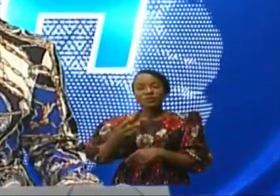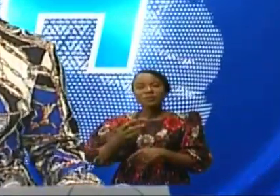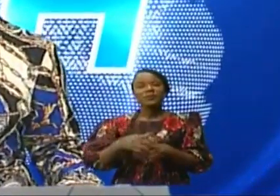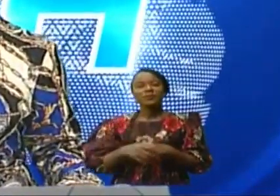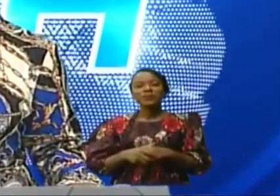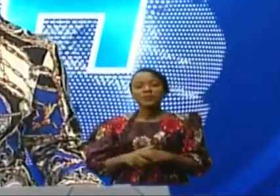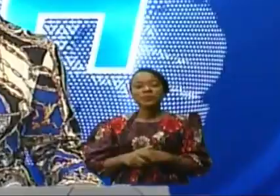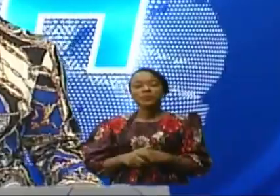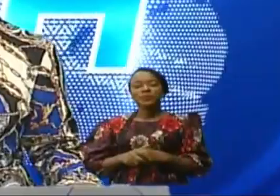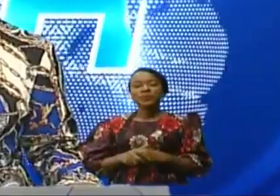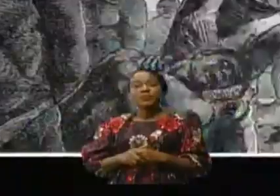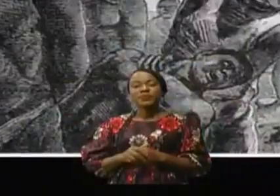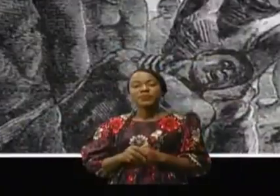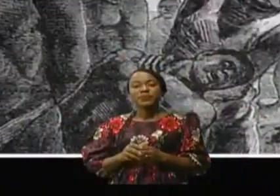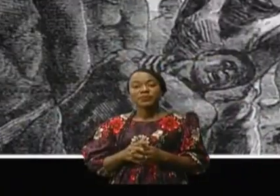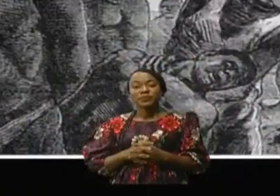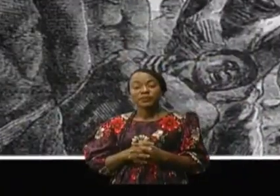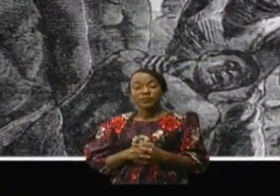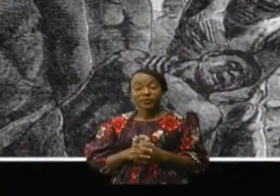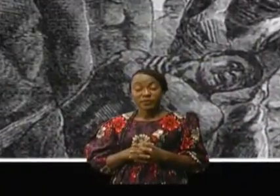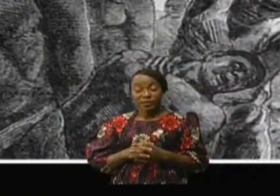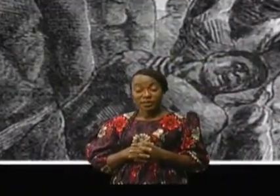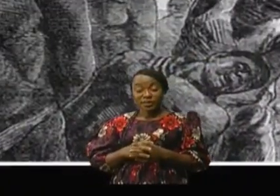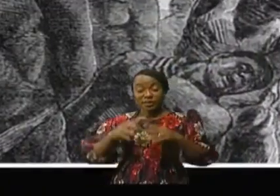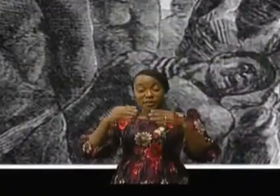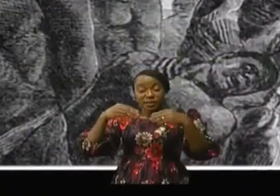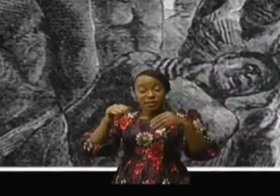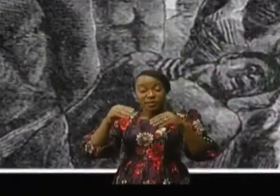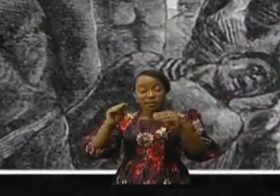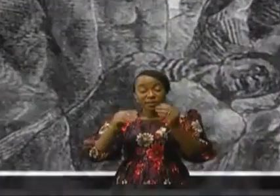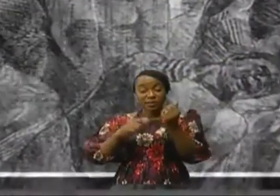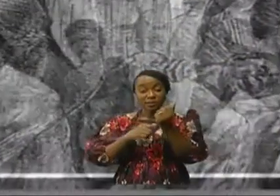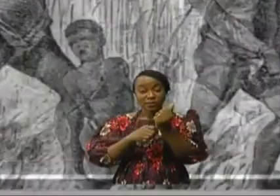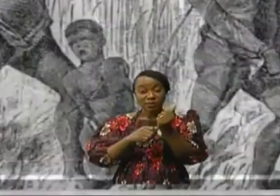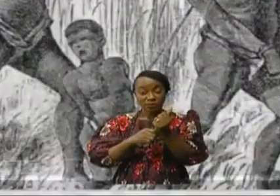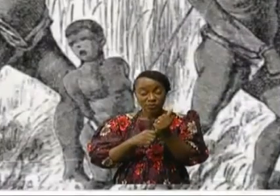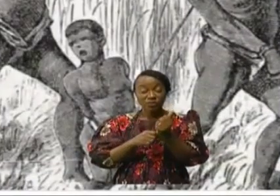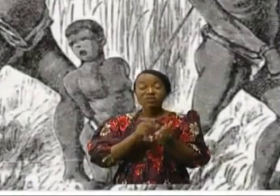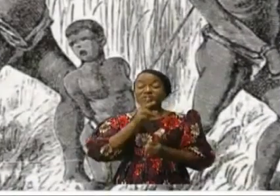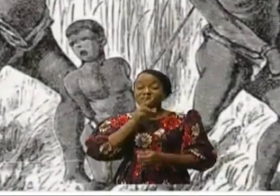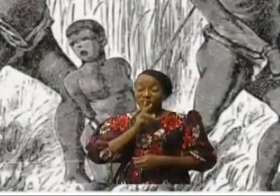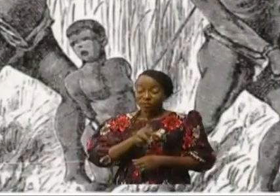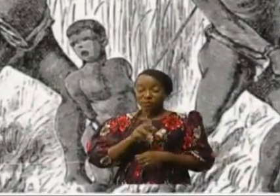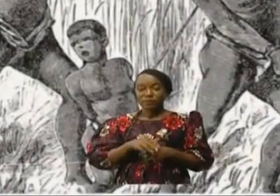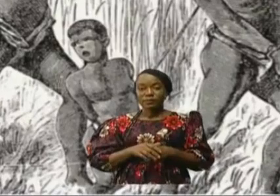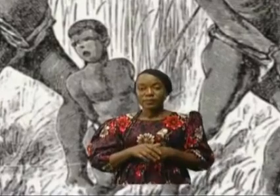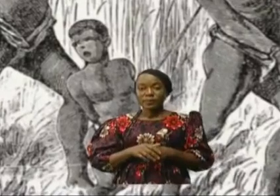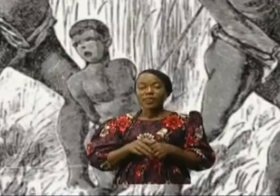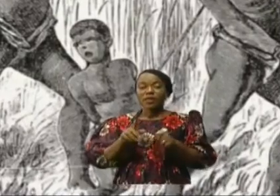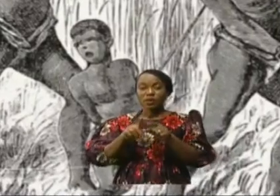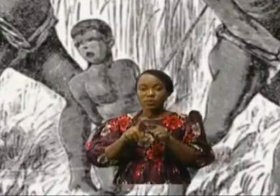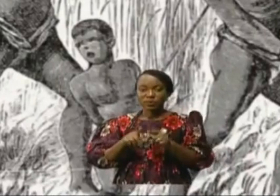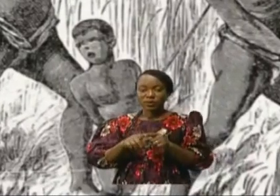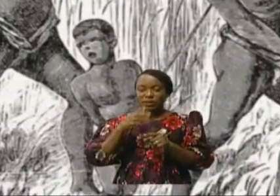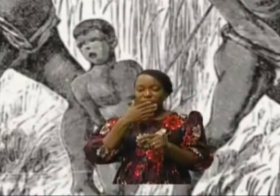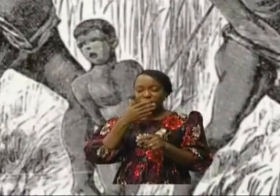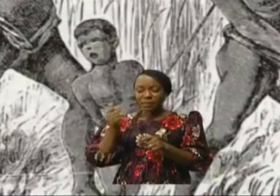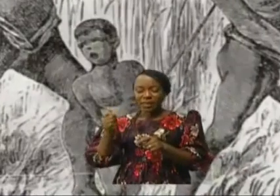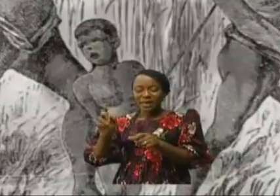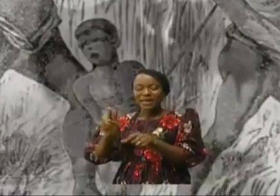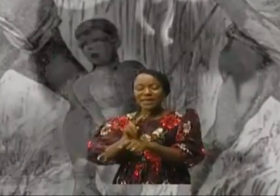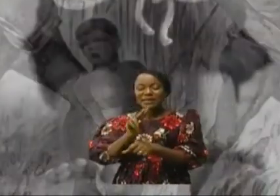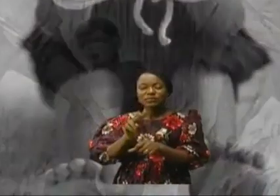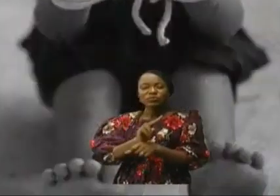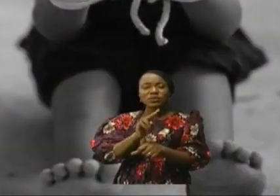Panda. La traite des personnes, un phénomène qui existe réellement, caractérisé par l'exploitation de l'homme par l'homme.